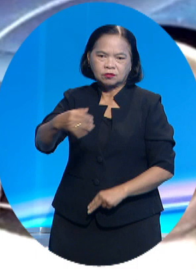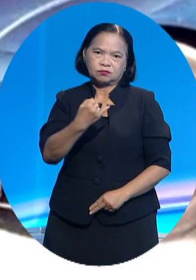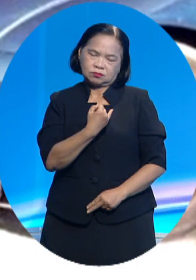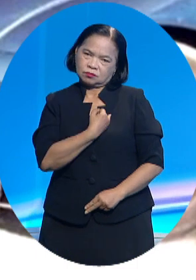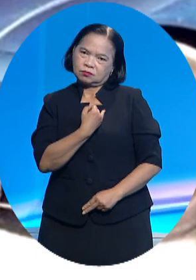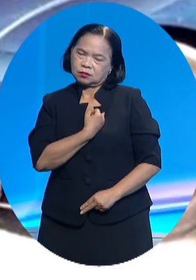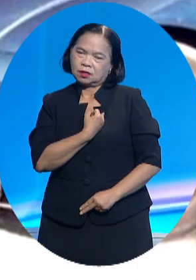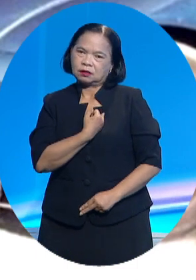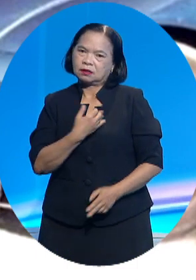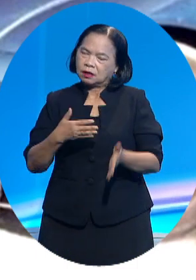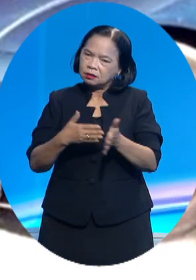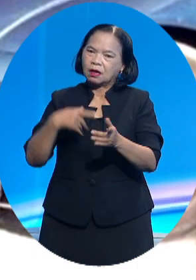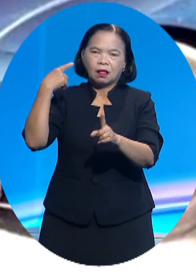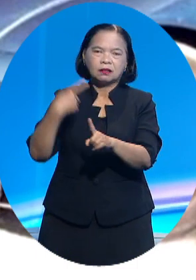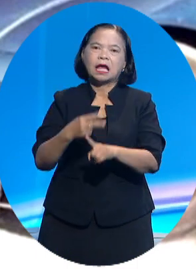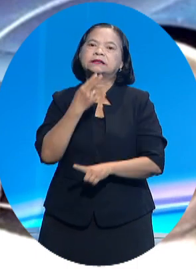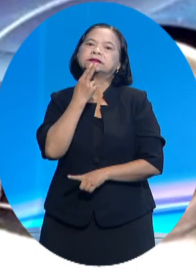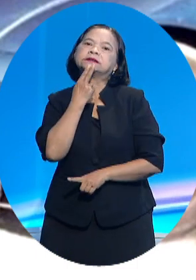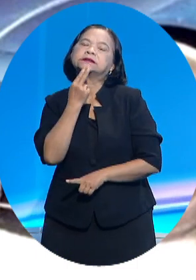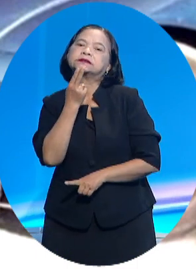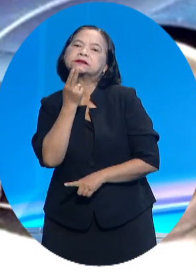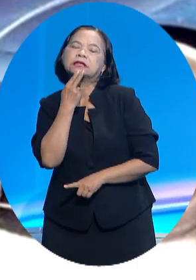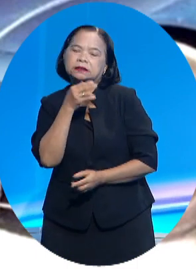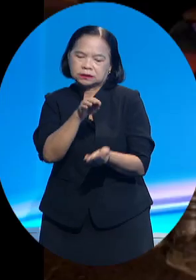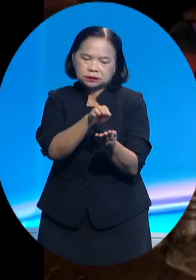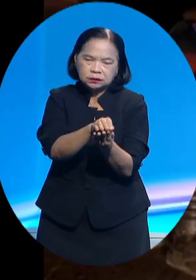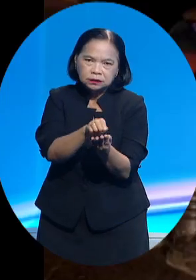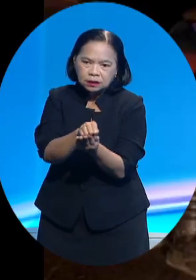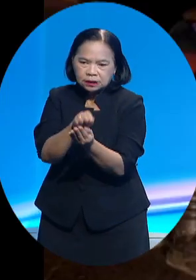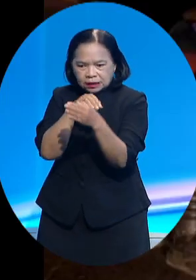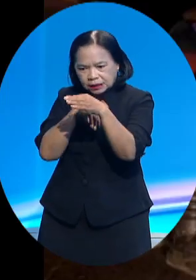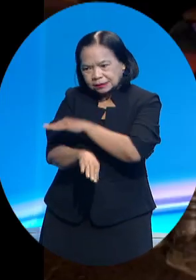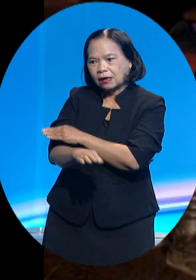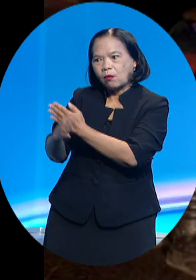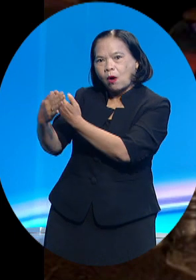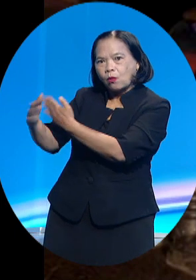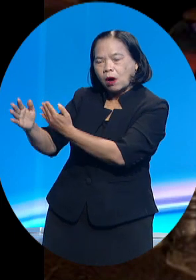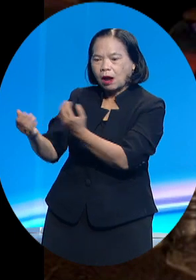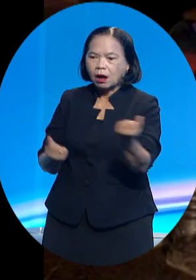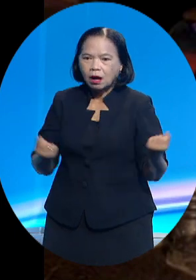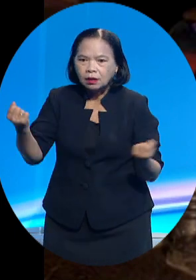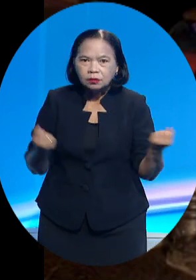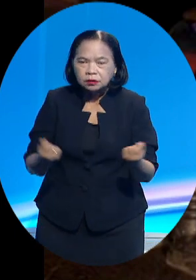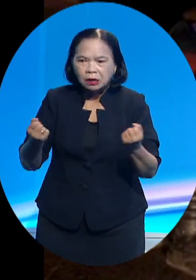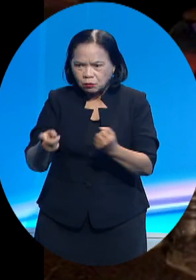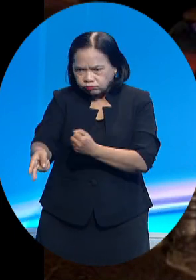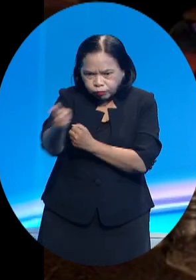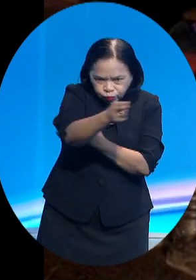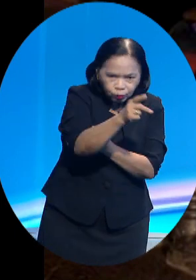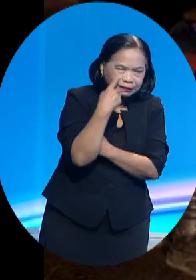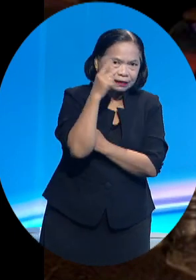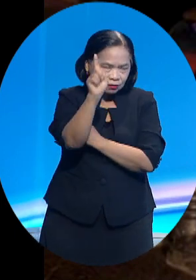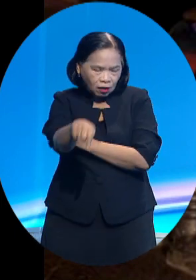các nạn nhân thiệt mạng đều là nam giới da xác của các nạn nhân ở bên trong và bên ngoài một chiếc ô tô với nhiều vết đạn súng bắn